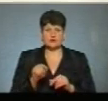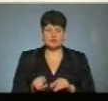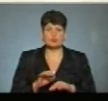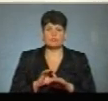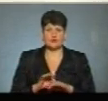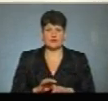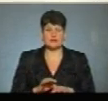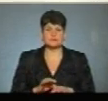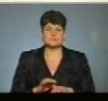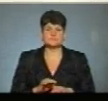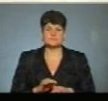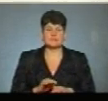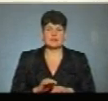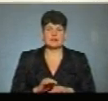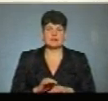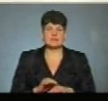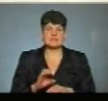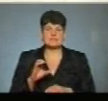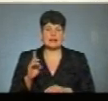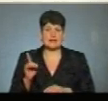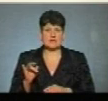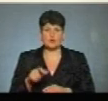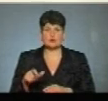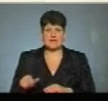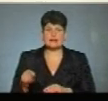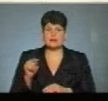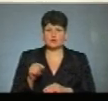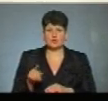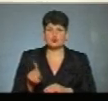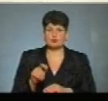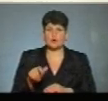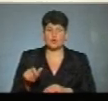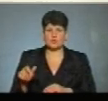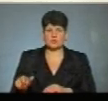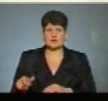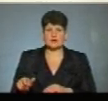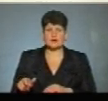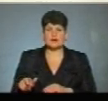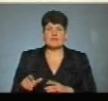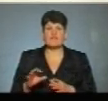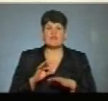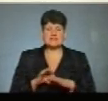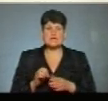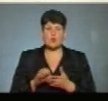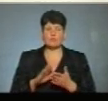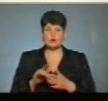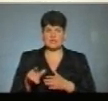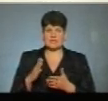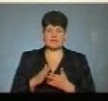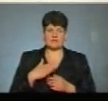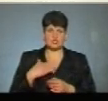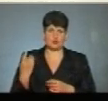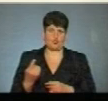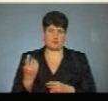тільки для того, щоб проводити скрінінг людей, так? І для того, щоб люди вести облік людей,